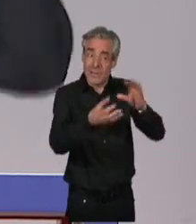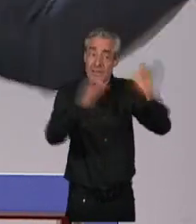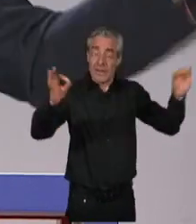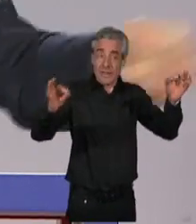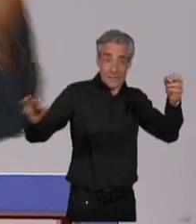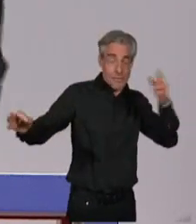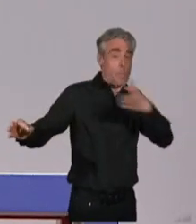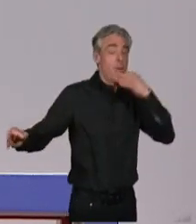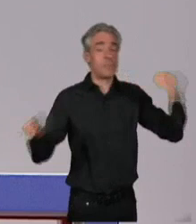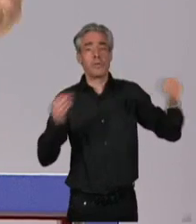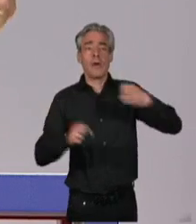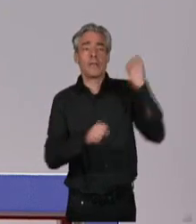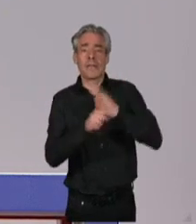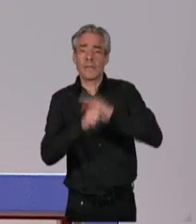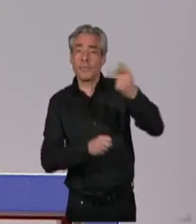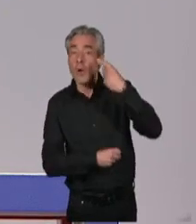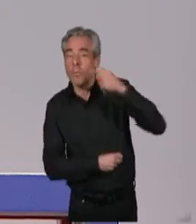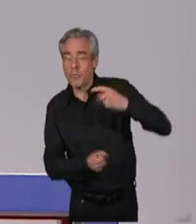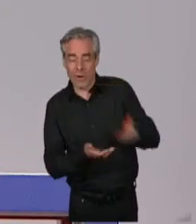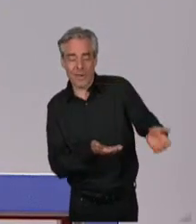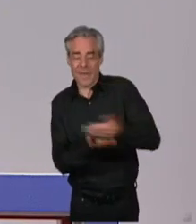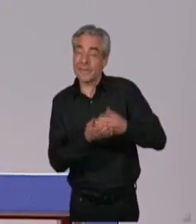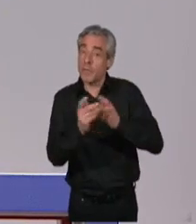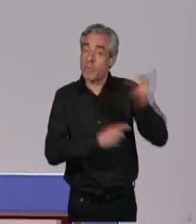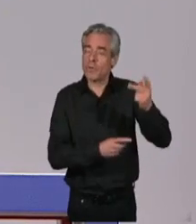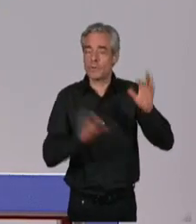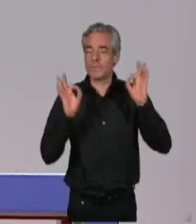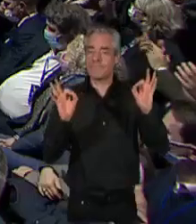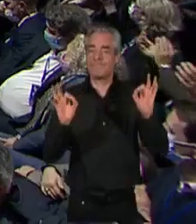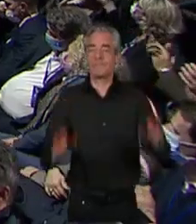belle intuition. Travailler plus pour gagner plus.